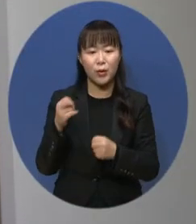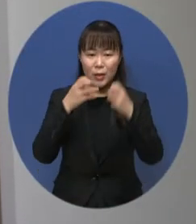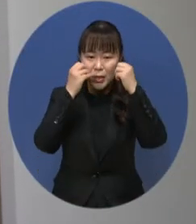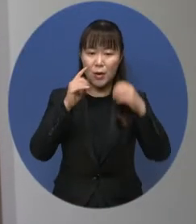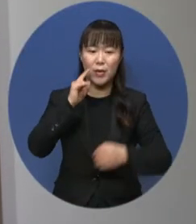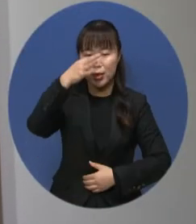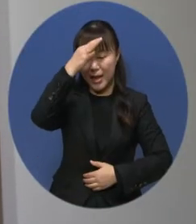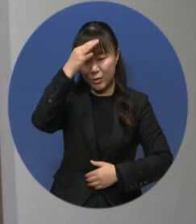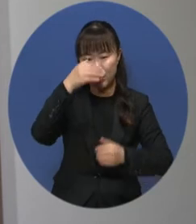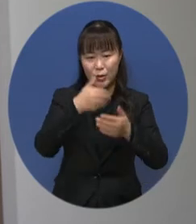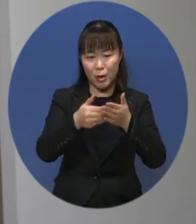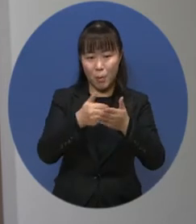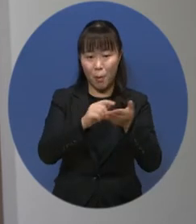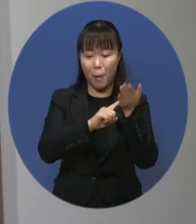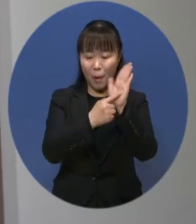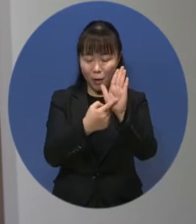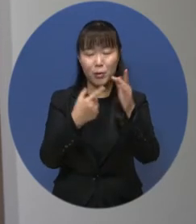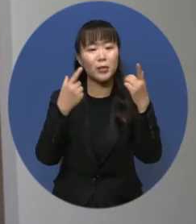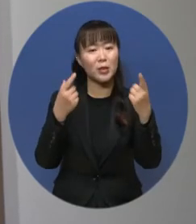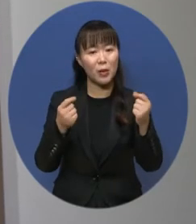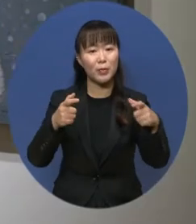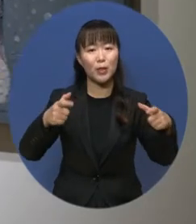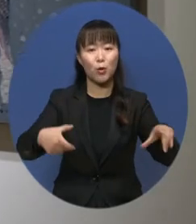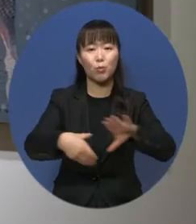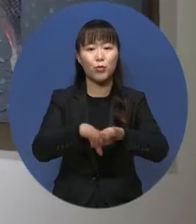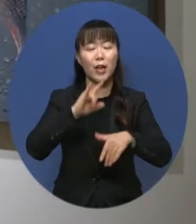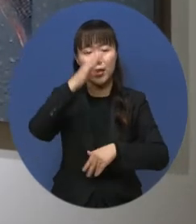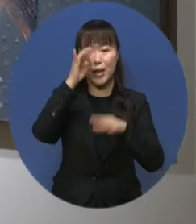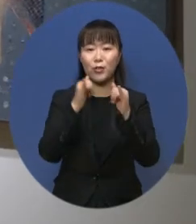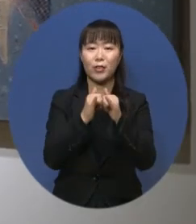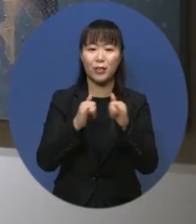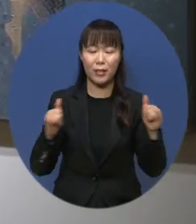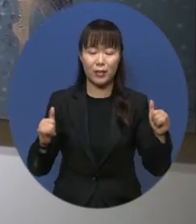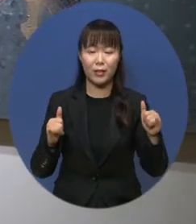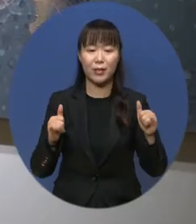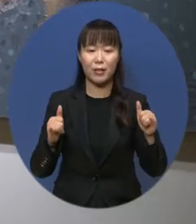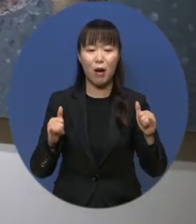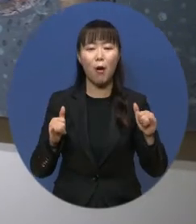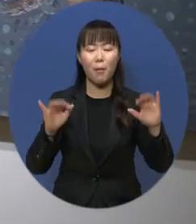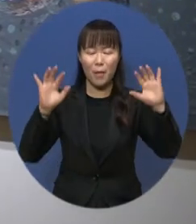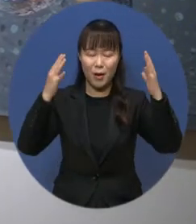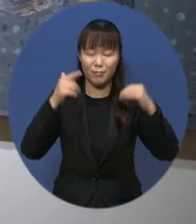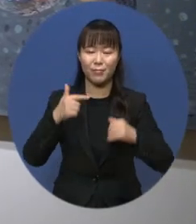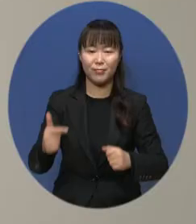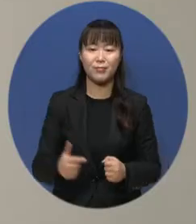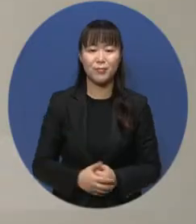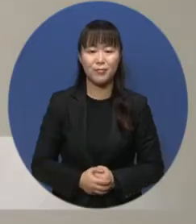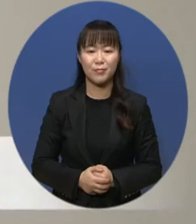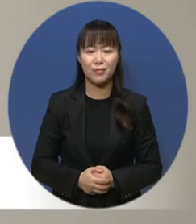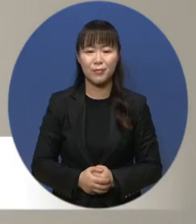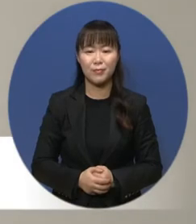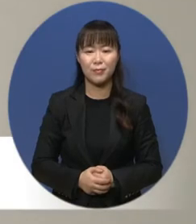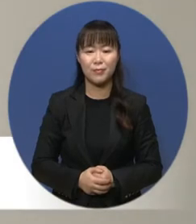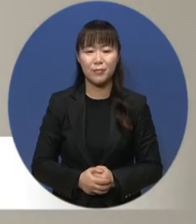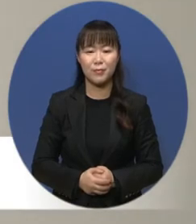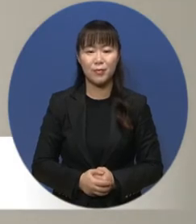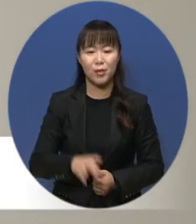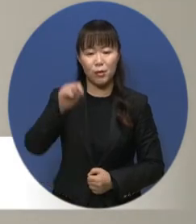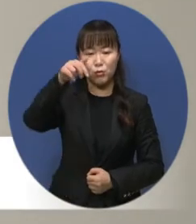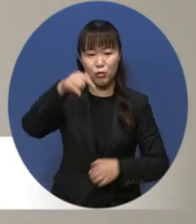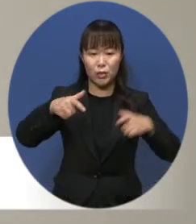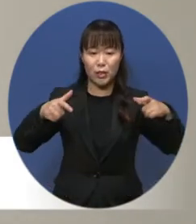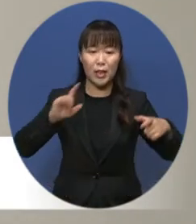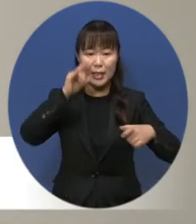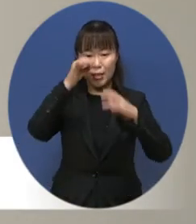새로운 예술 작품을 시도했다는 점에서 지역 문화 예술인들이 크게 반기고 있습니다. 무주 지역